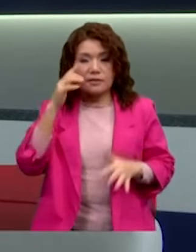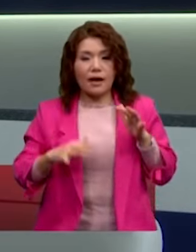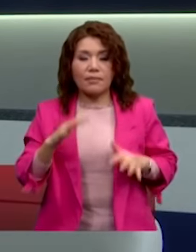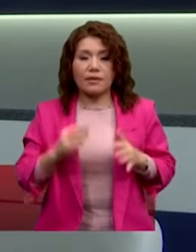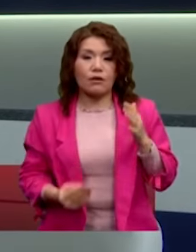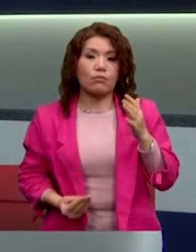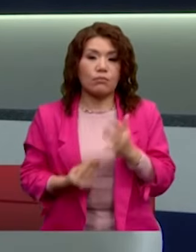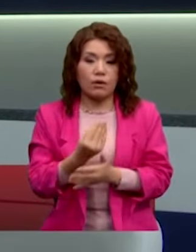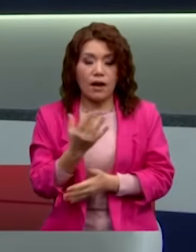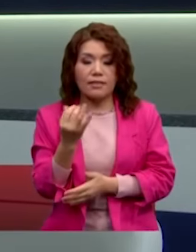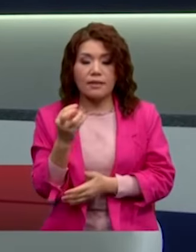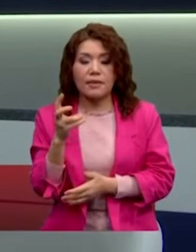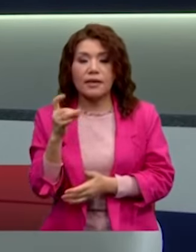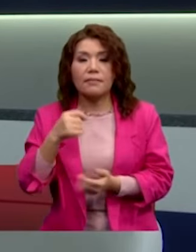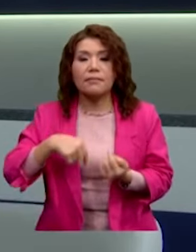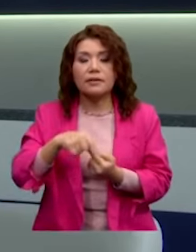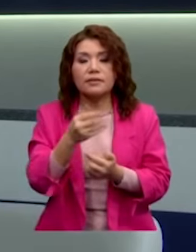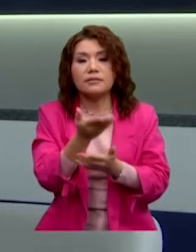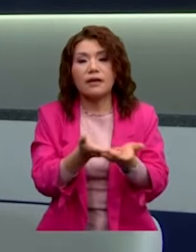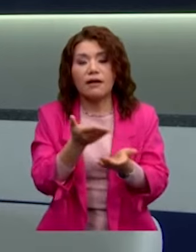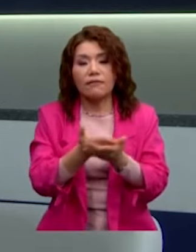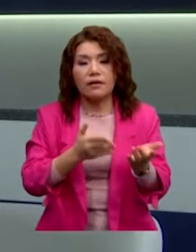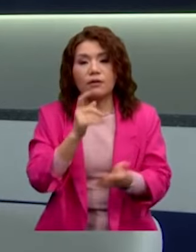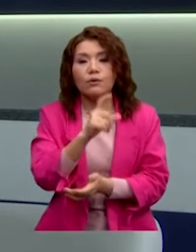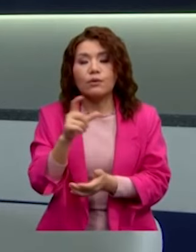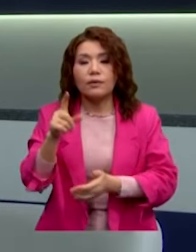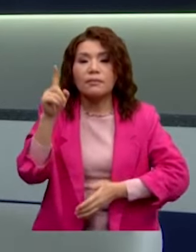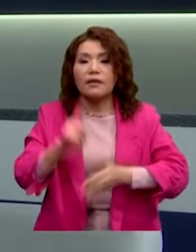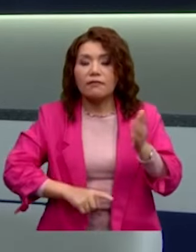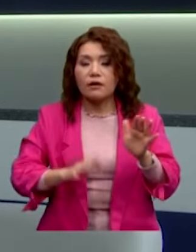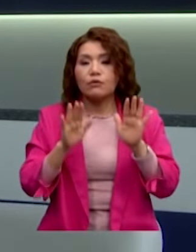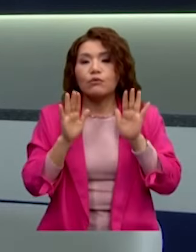пабликов. Атамекен Бизнес советует казахстанцам доверять